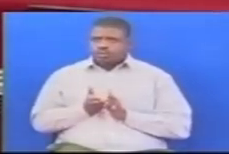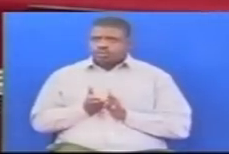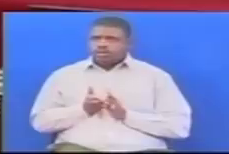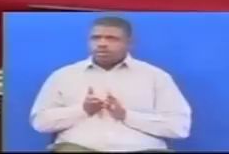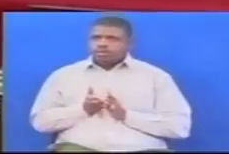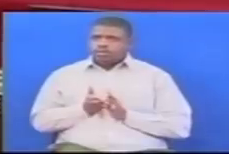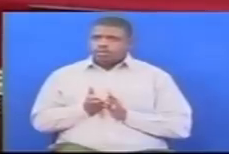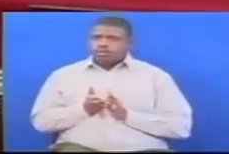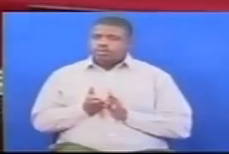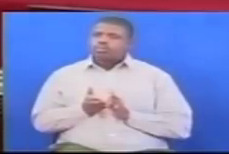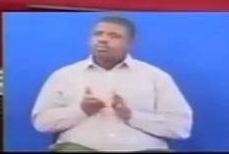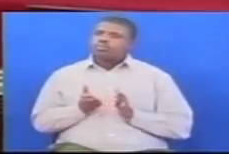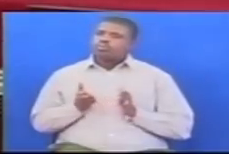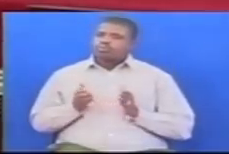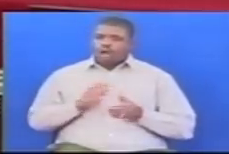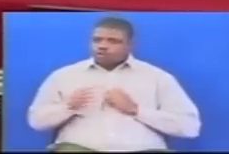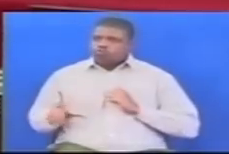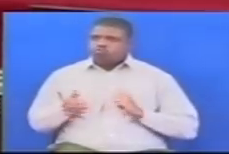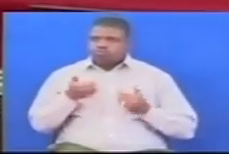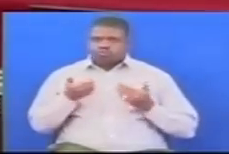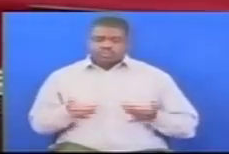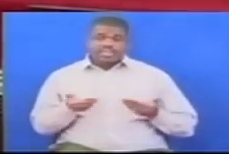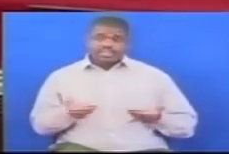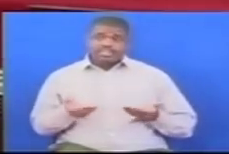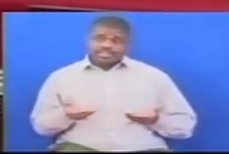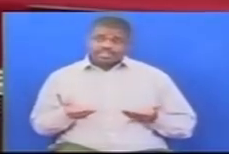naomba sana kwamba waruhusu sasa hivi